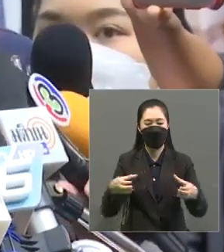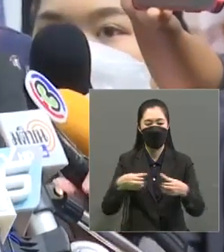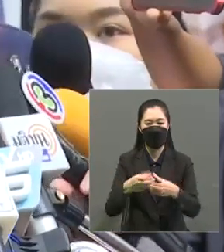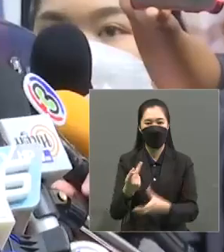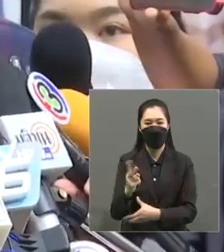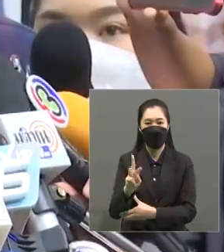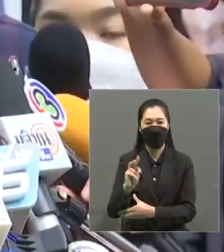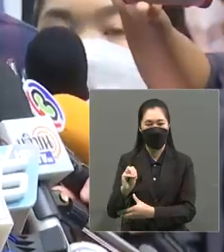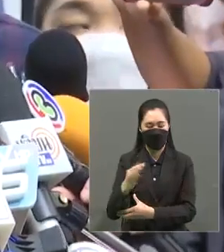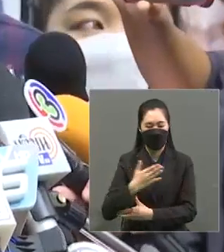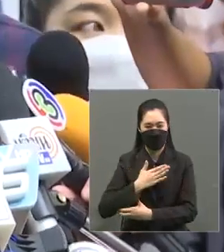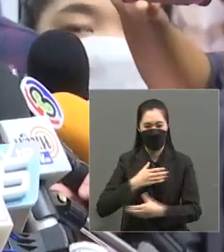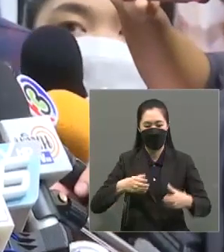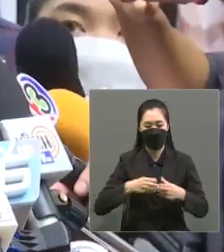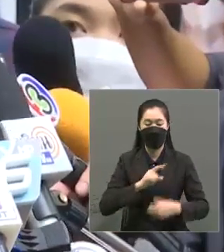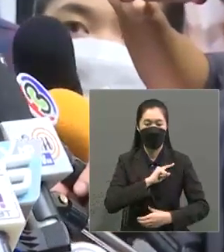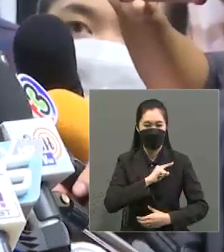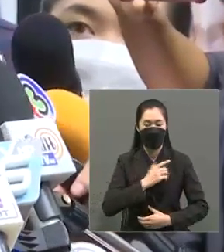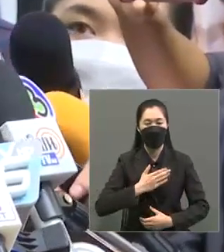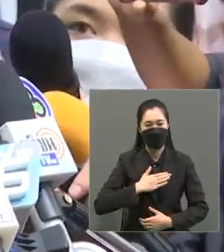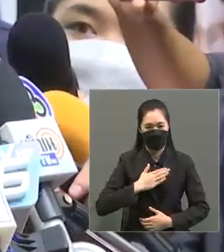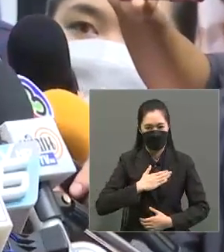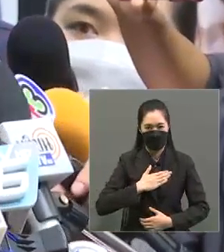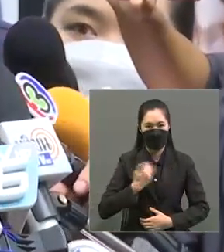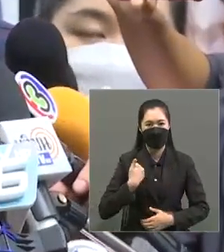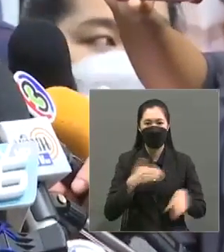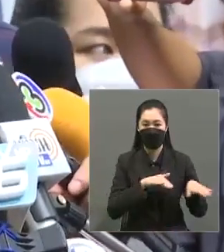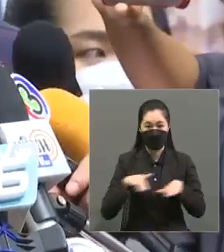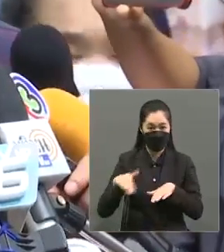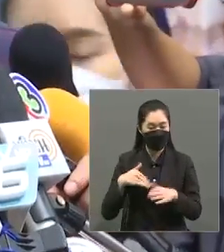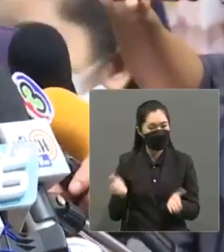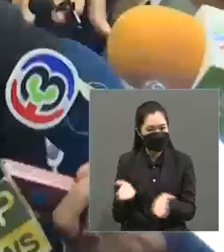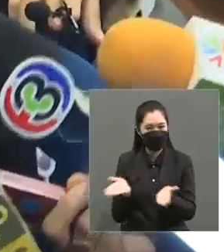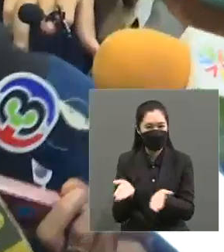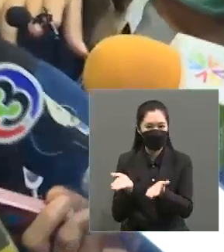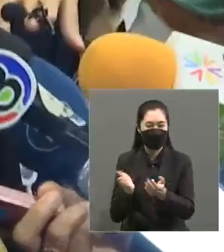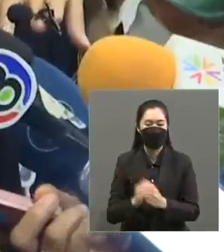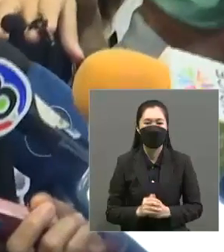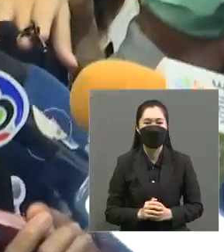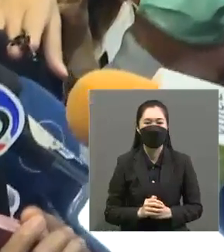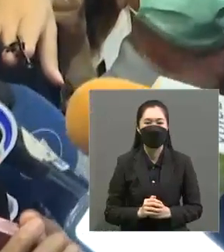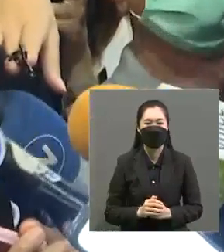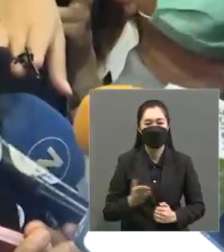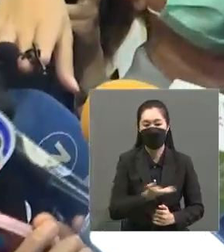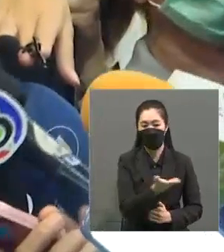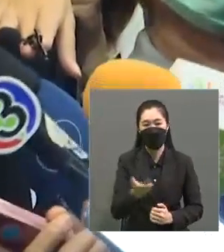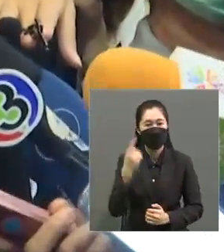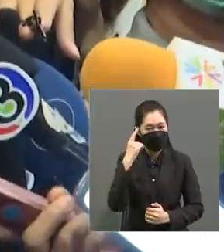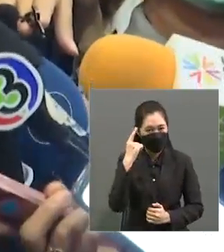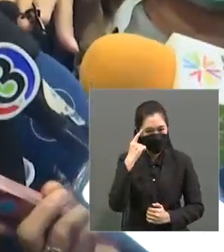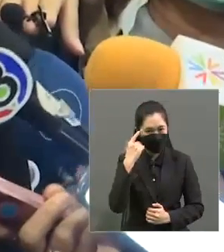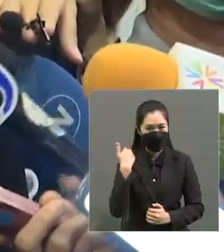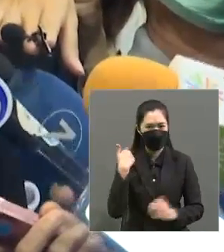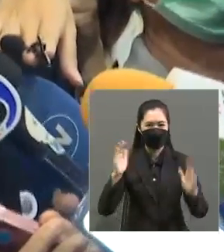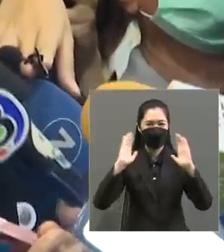พรรคภูมิใจไทยในส่วนรับผิดชอบของผมเนี่ยก็พร้อมที่จะให้การสนับสนุน ทุกแฟนทุกท่านก็รู้อยู่แล้วว่าในการที่